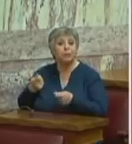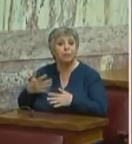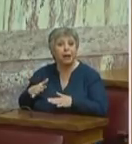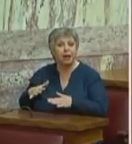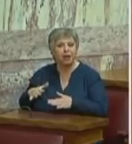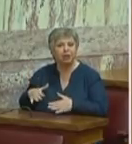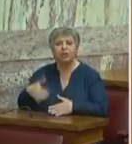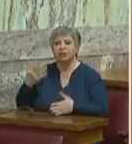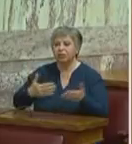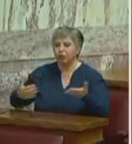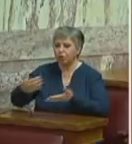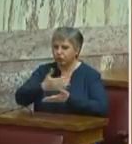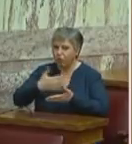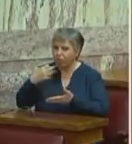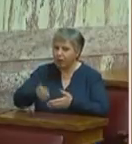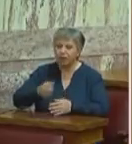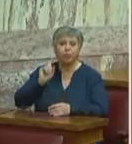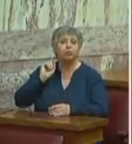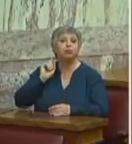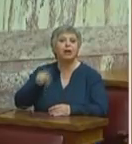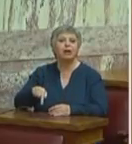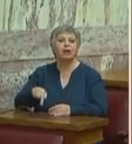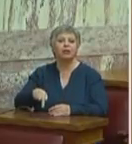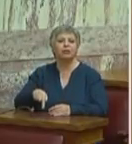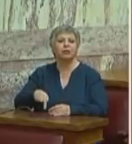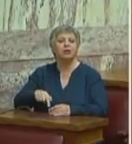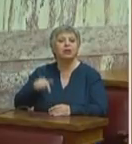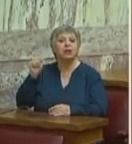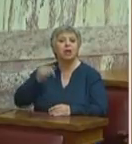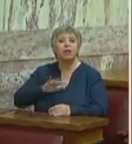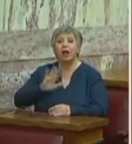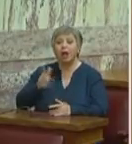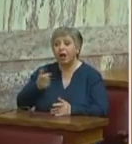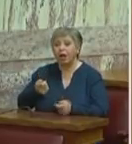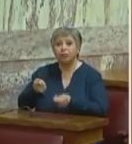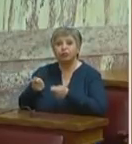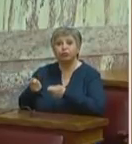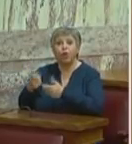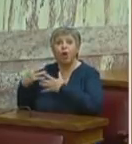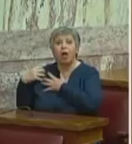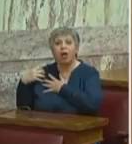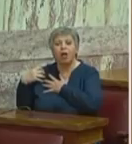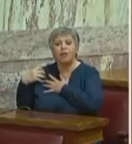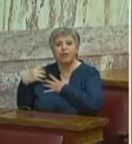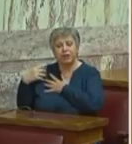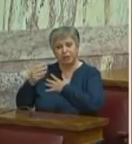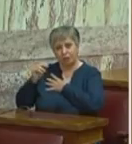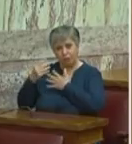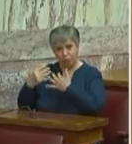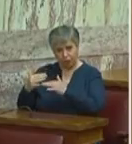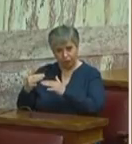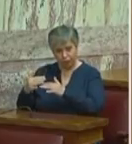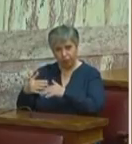από εγκληματική δραστηριότητα δεν εμπίπτουν στην εξαιρετική δικαιοδοσία της Βουλής και του Ειδικού Δικαστηρίου, αλλά στην